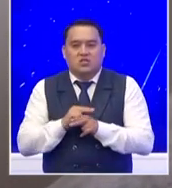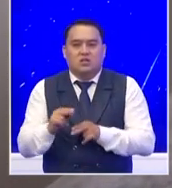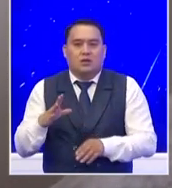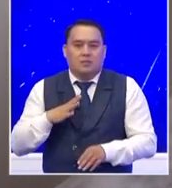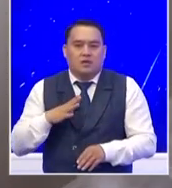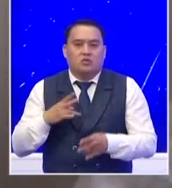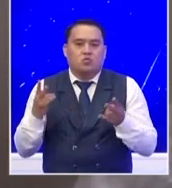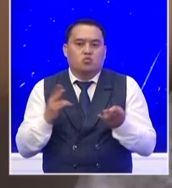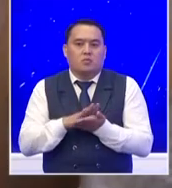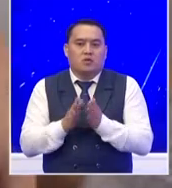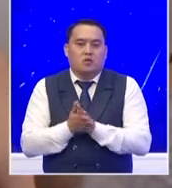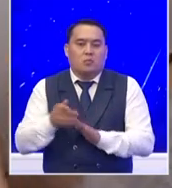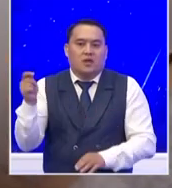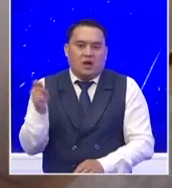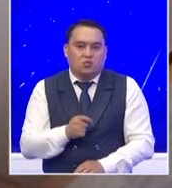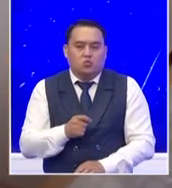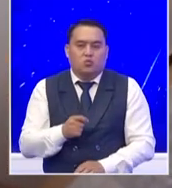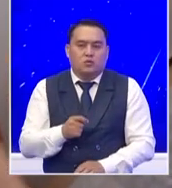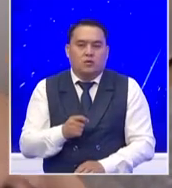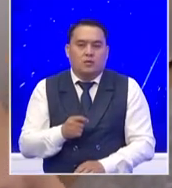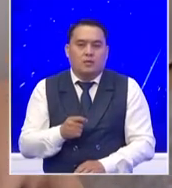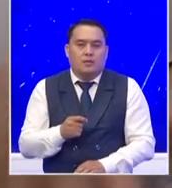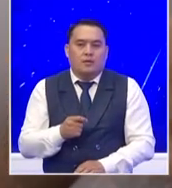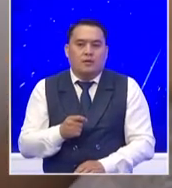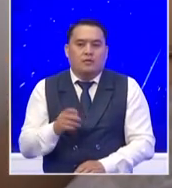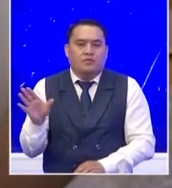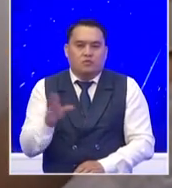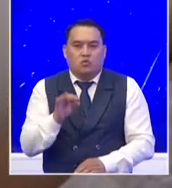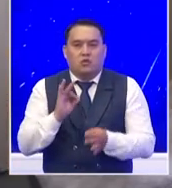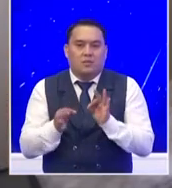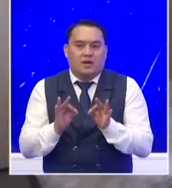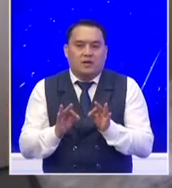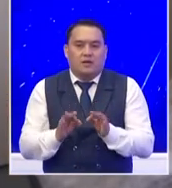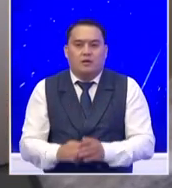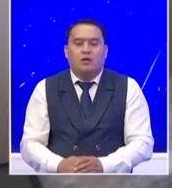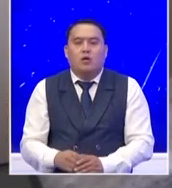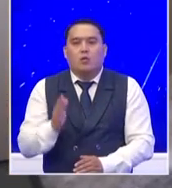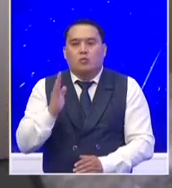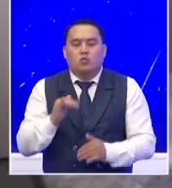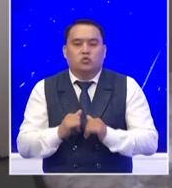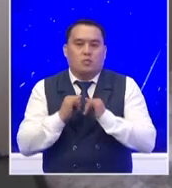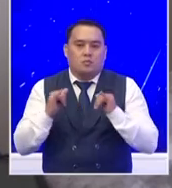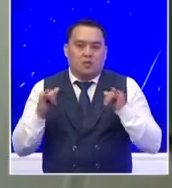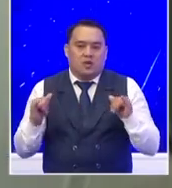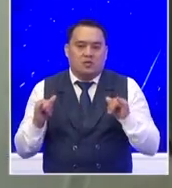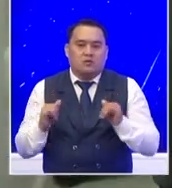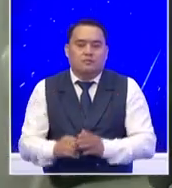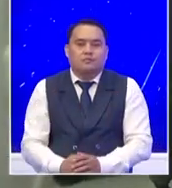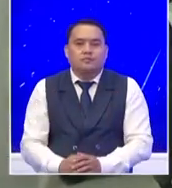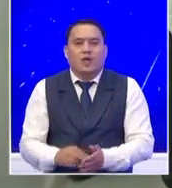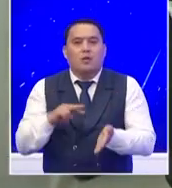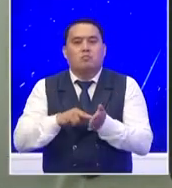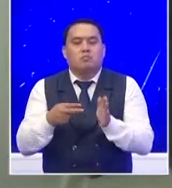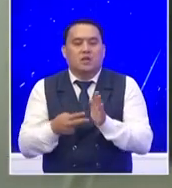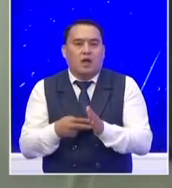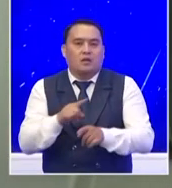при вынужденных обстоятельствах приходится. Поэтому, в принципе, все устраивает. Дальнейшего процветания этой поликлиники. Планы у